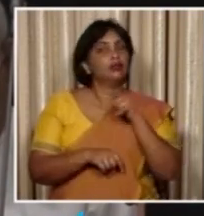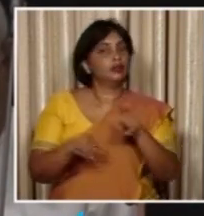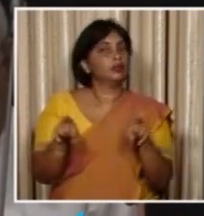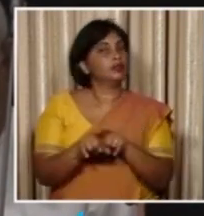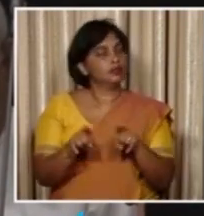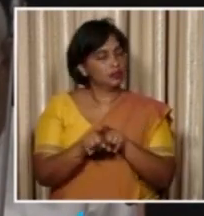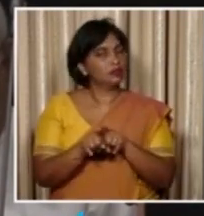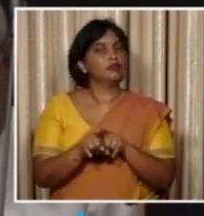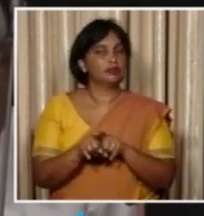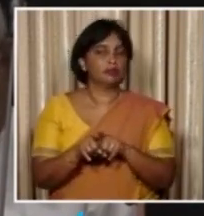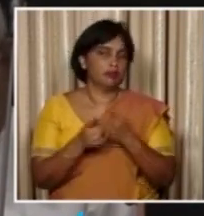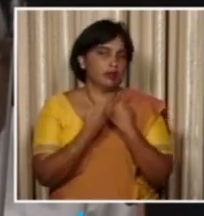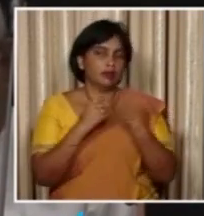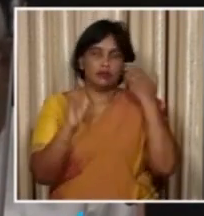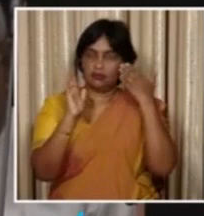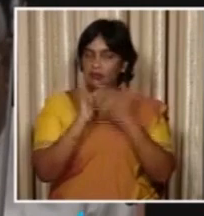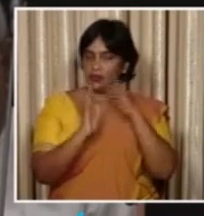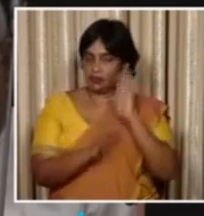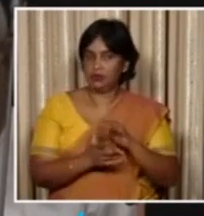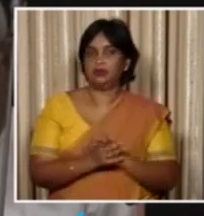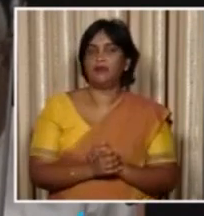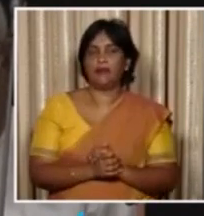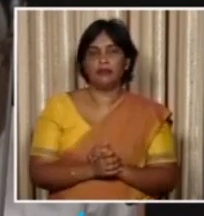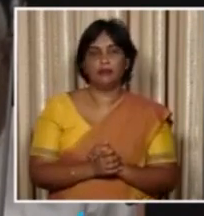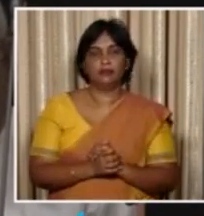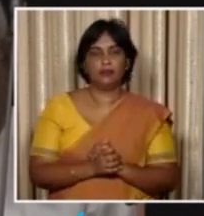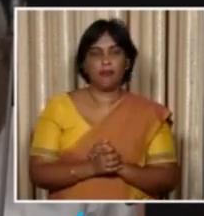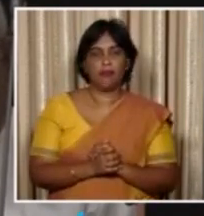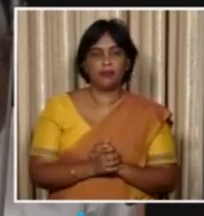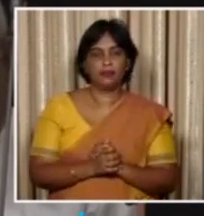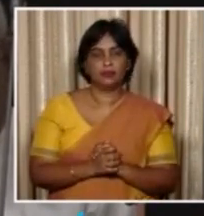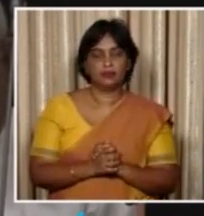ಸಮಾನ ಪೂರ್ವಕಥನಕ್ಕೆ ಇದಿರ್ಪತ್ ಕರ ತಿಬೆನೋ